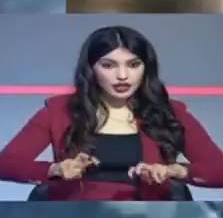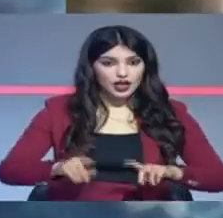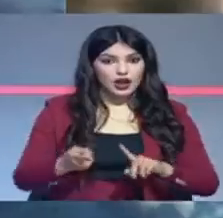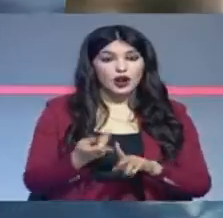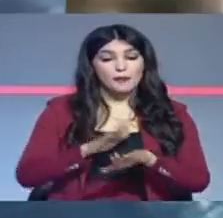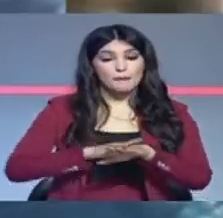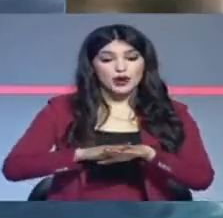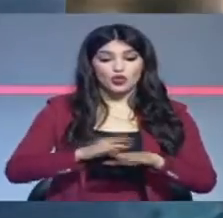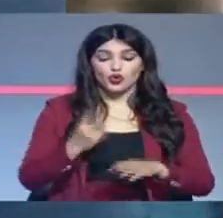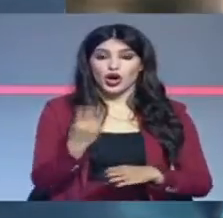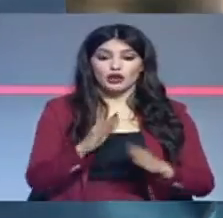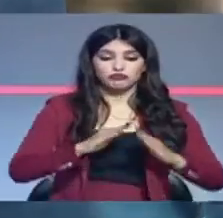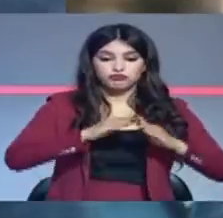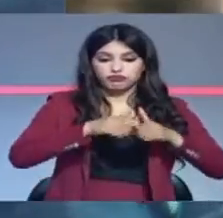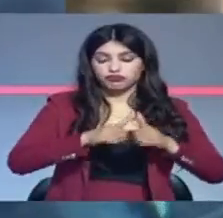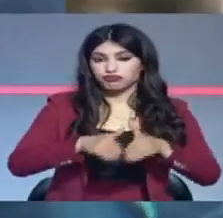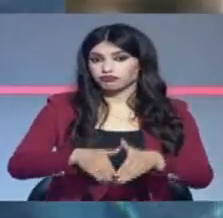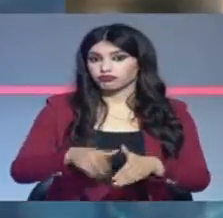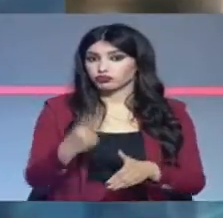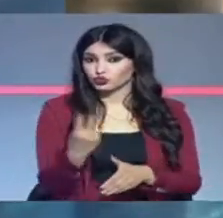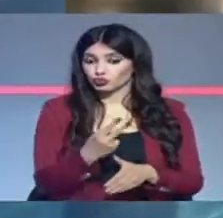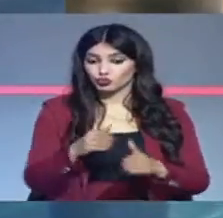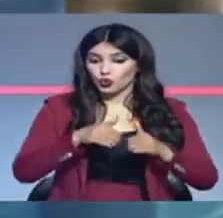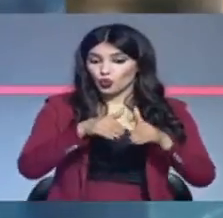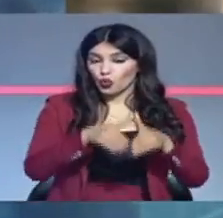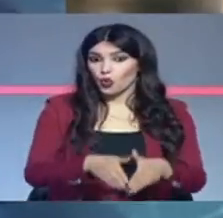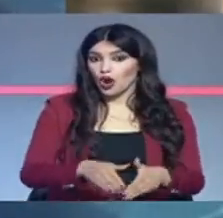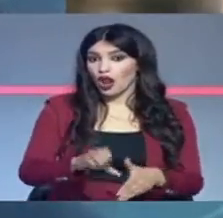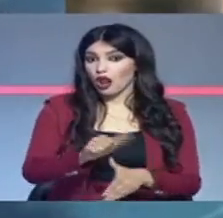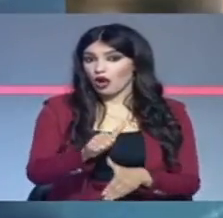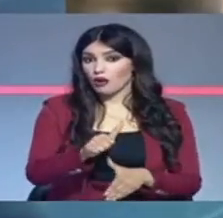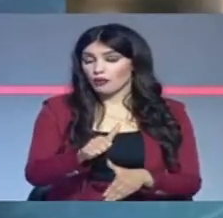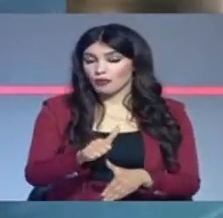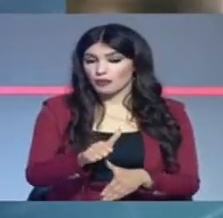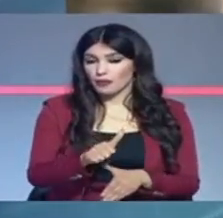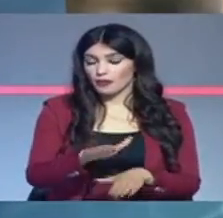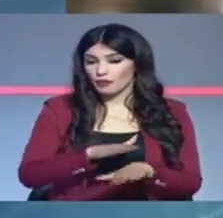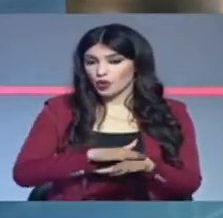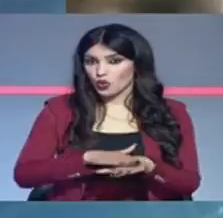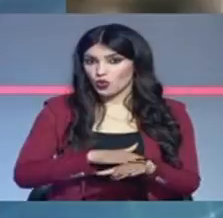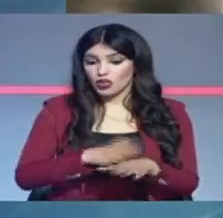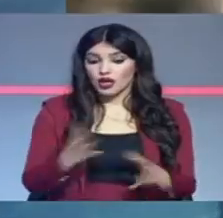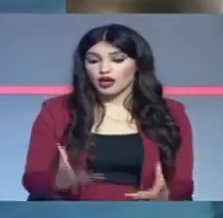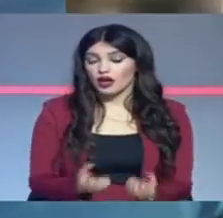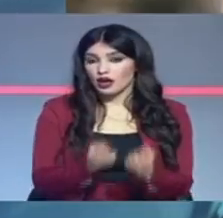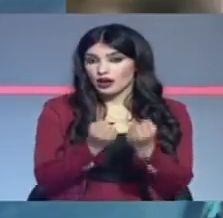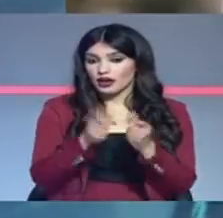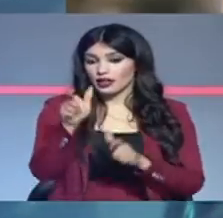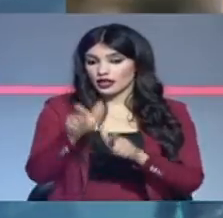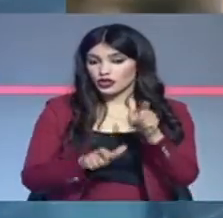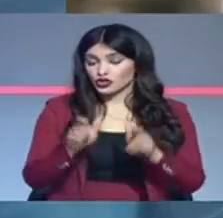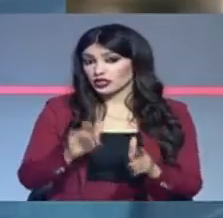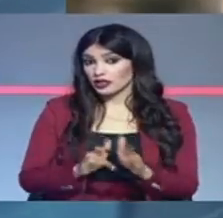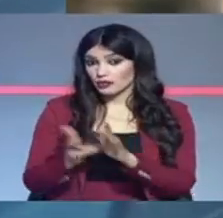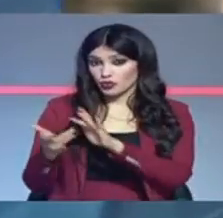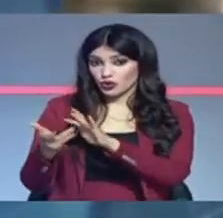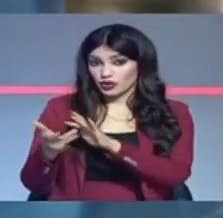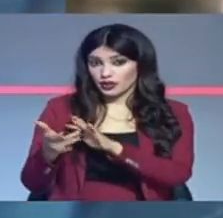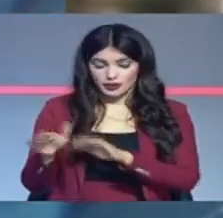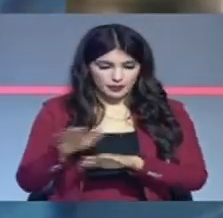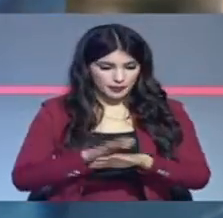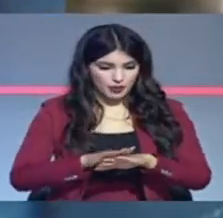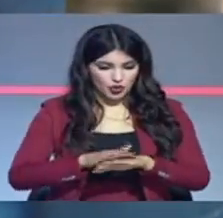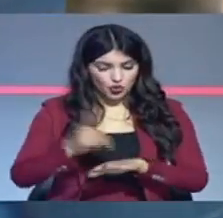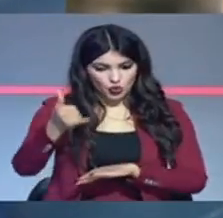حديثه العراق وكذلك الاولانيه اللي متمثله في انقاذ المهاجرين بالنسبه للاتصال